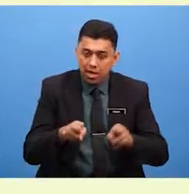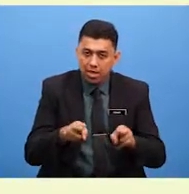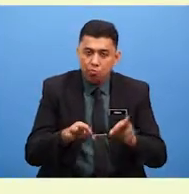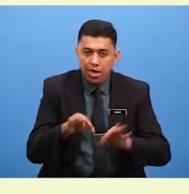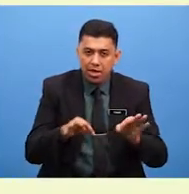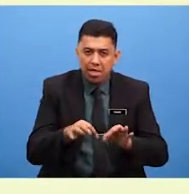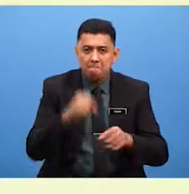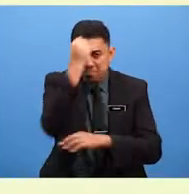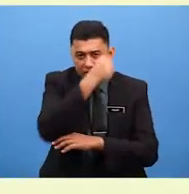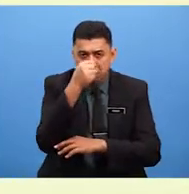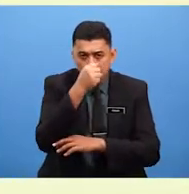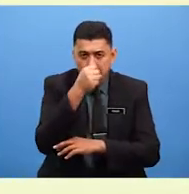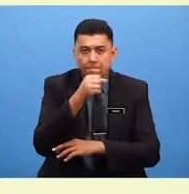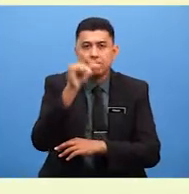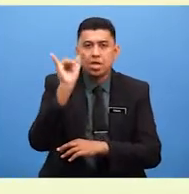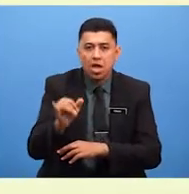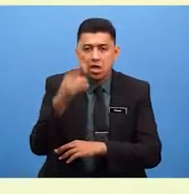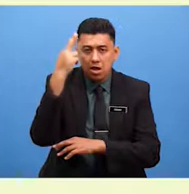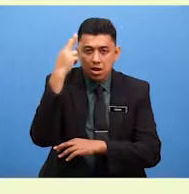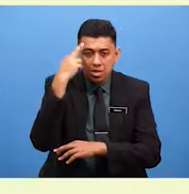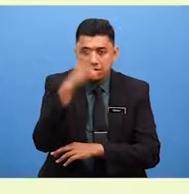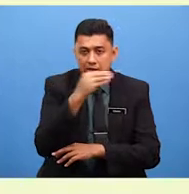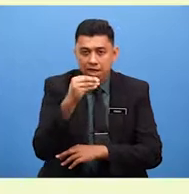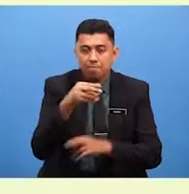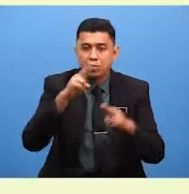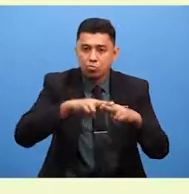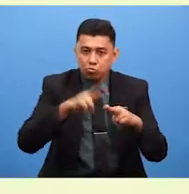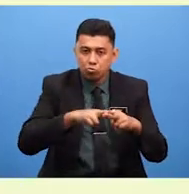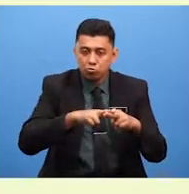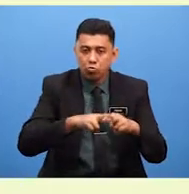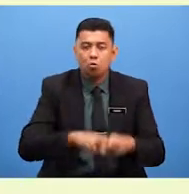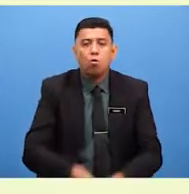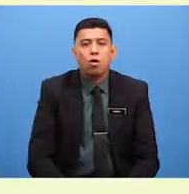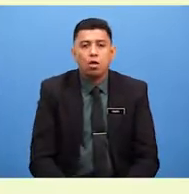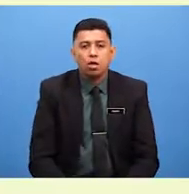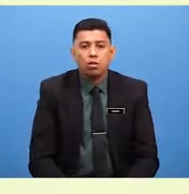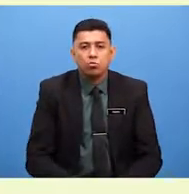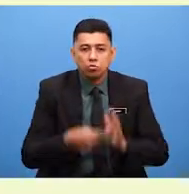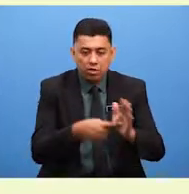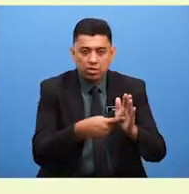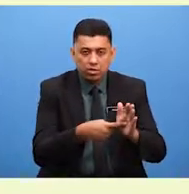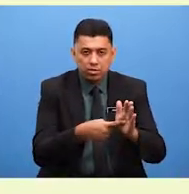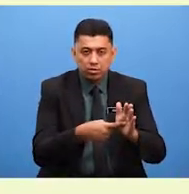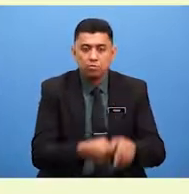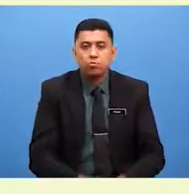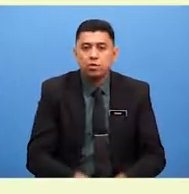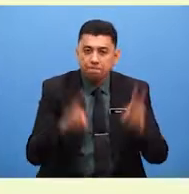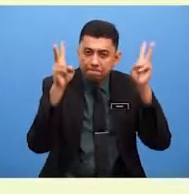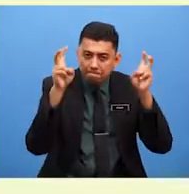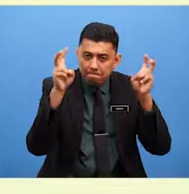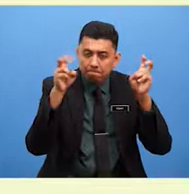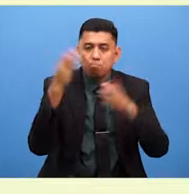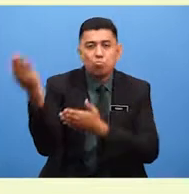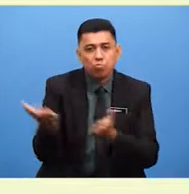yang Ryan dan penghuni Pangsapuri tunjukkan sempena sambutan Bulan